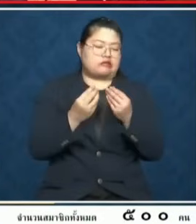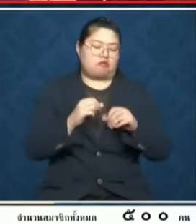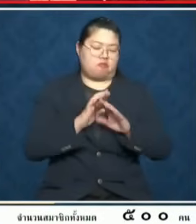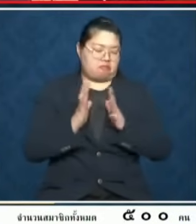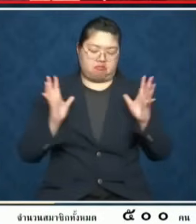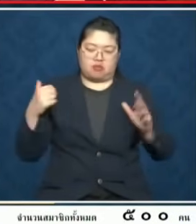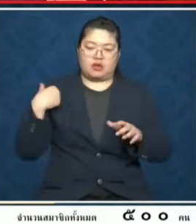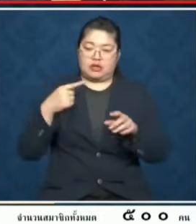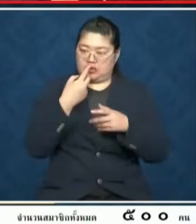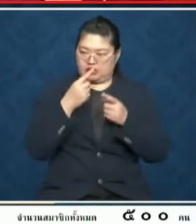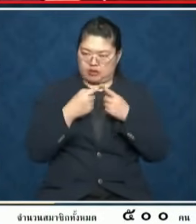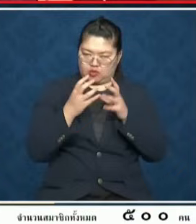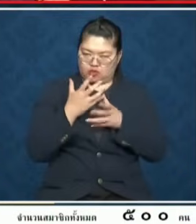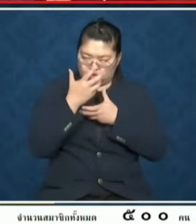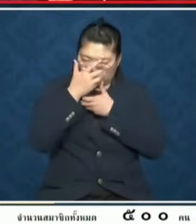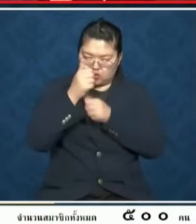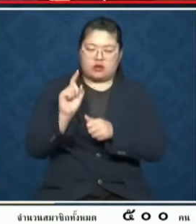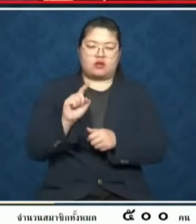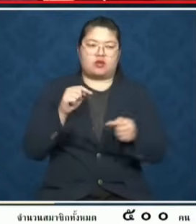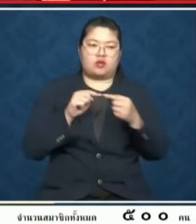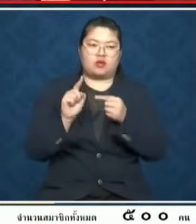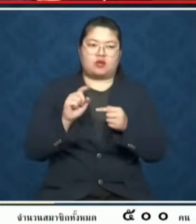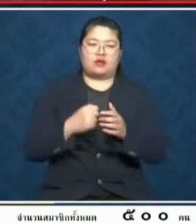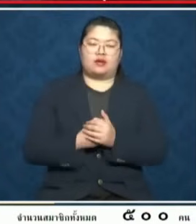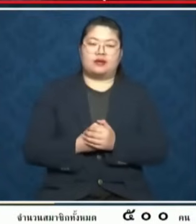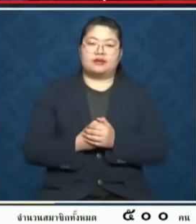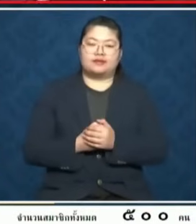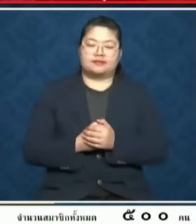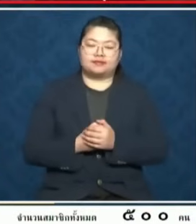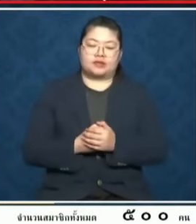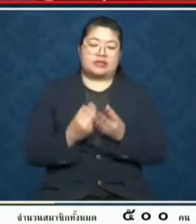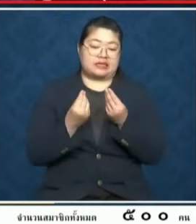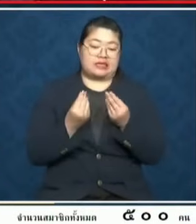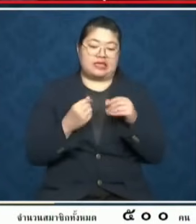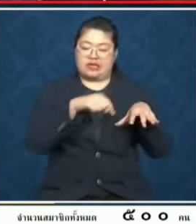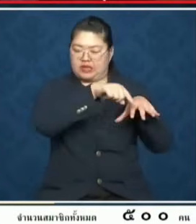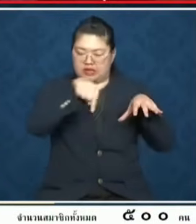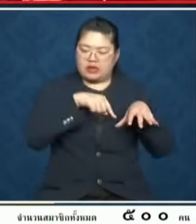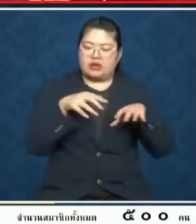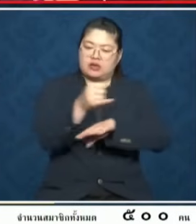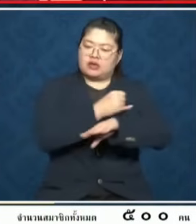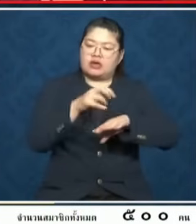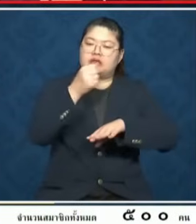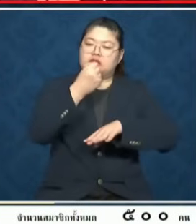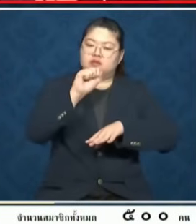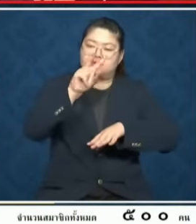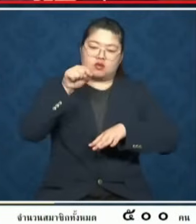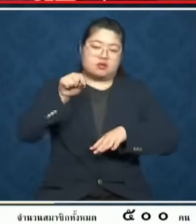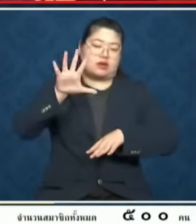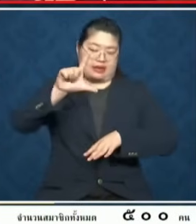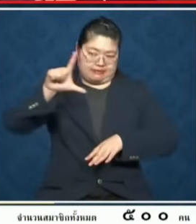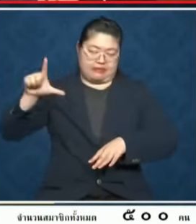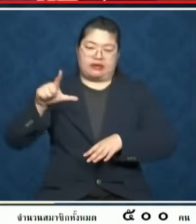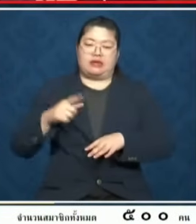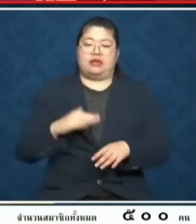ใจคือที่ดินราชพัสดุที่อยู่ในความดูแลของกรมธนารักษ์ที่มีมากกว่า 12.5ล้านไร่เนี่ยค่ะทั่วประเทศ